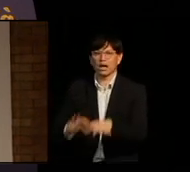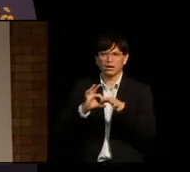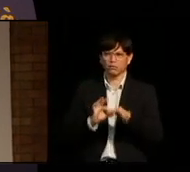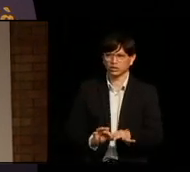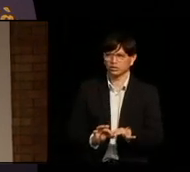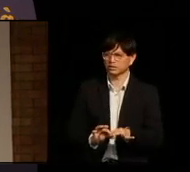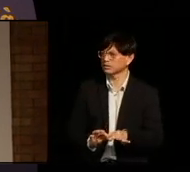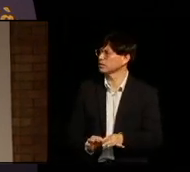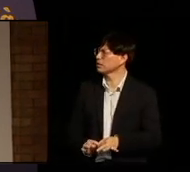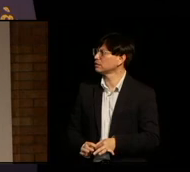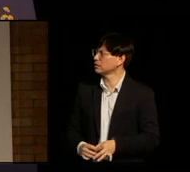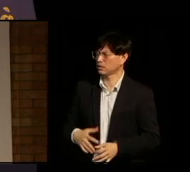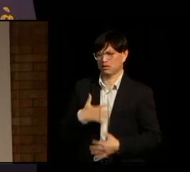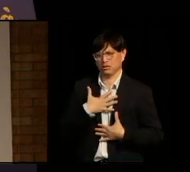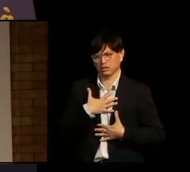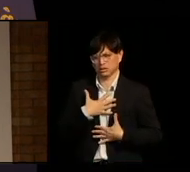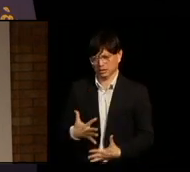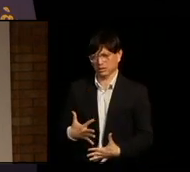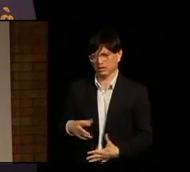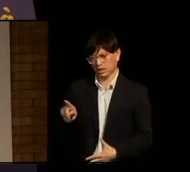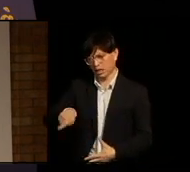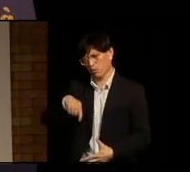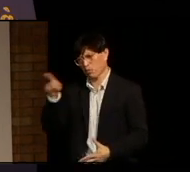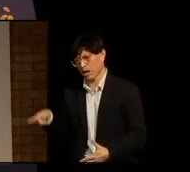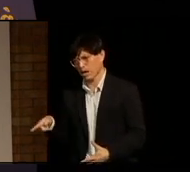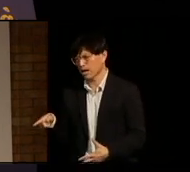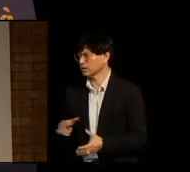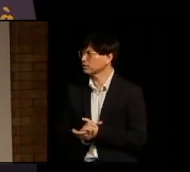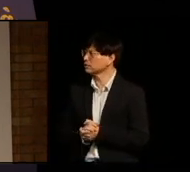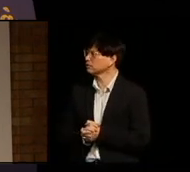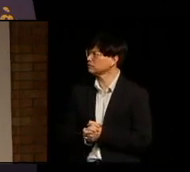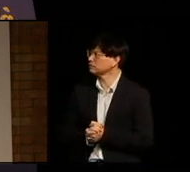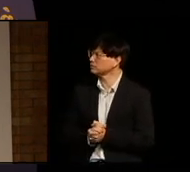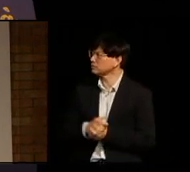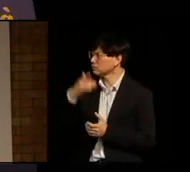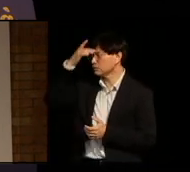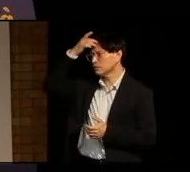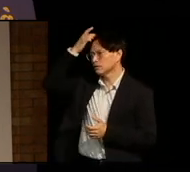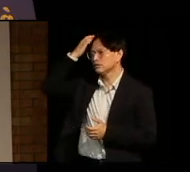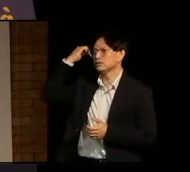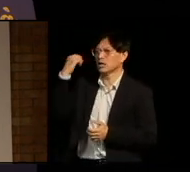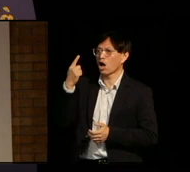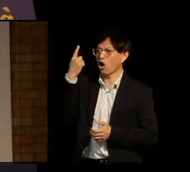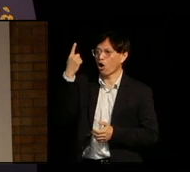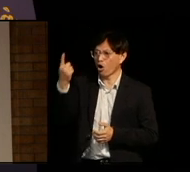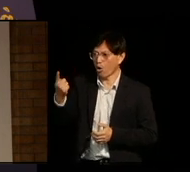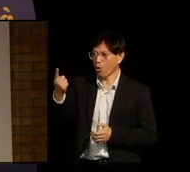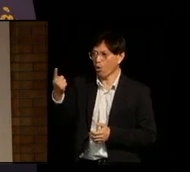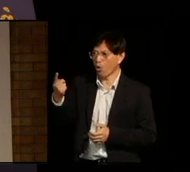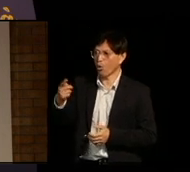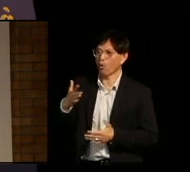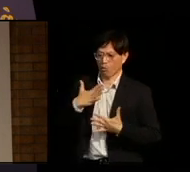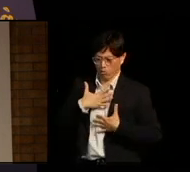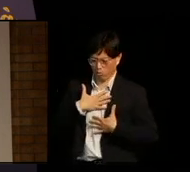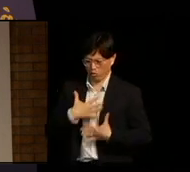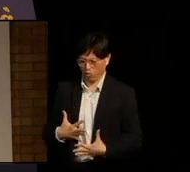il sentire ciò che prova l'altro è un sintonizzarsi con quello che sta provando